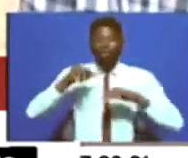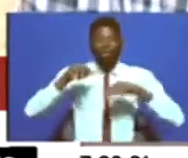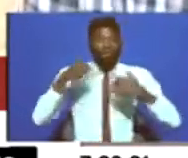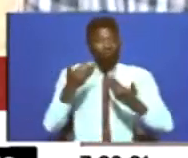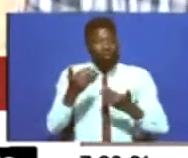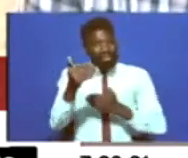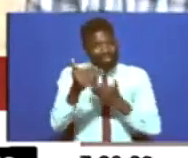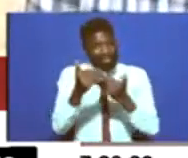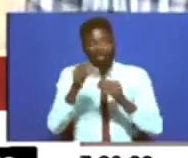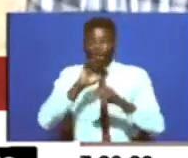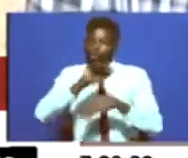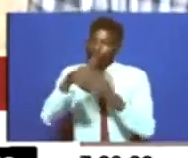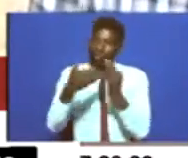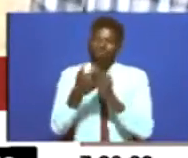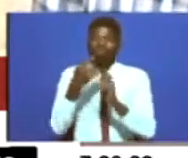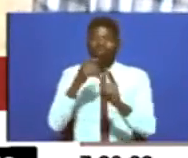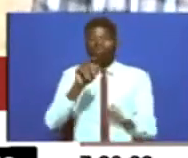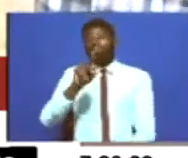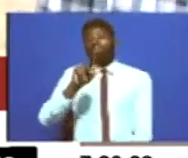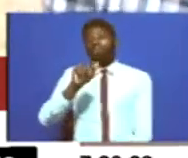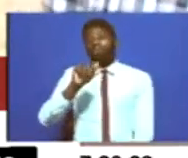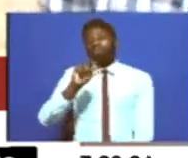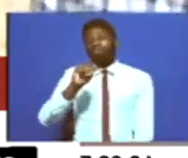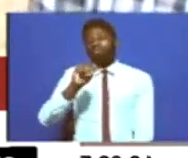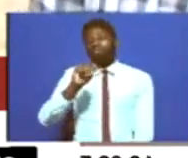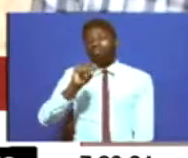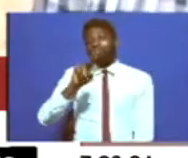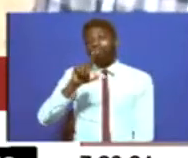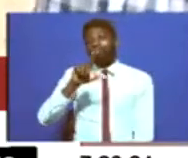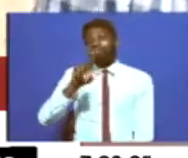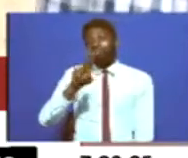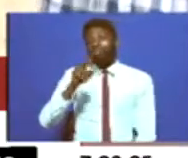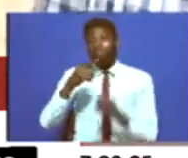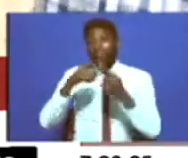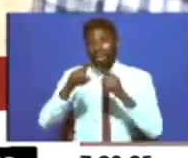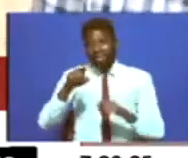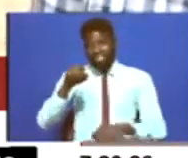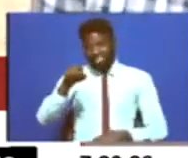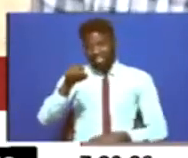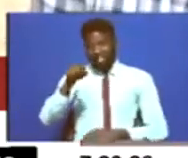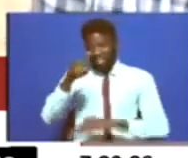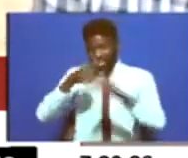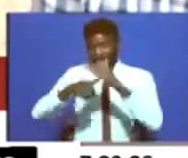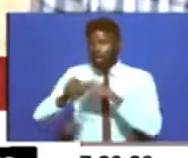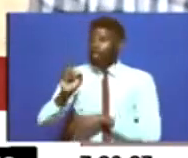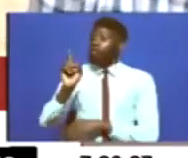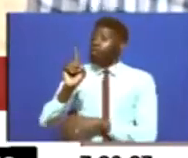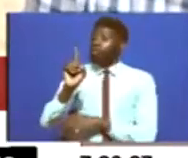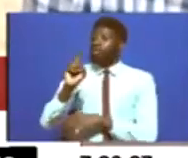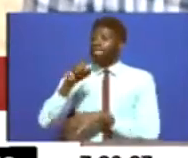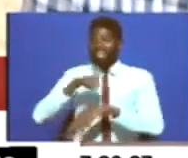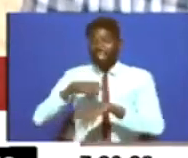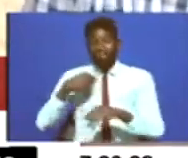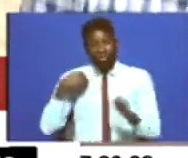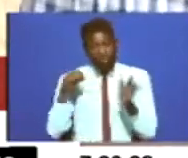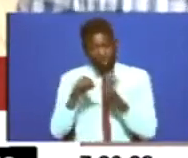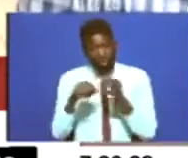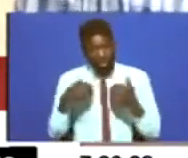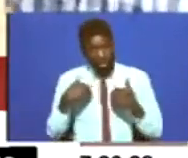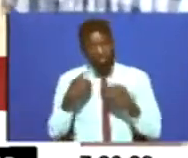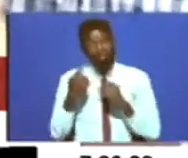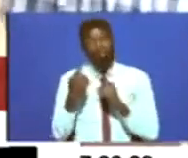askari wa Kamulu. And Kamulu for me is in Nairobi, because anytime I have an issue me naendaga Mlolongo,